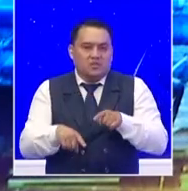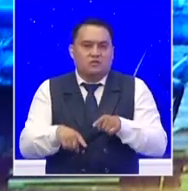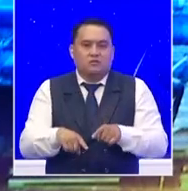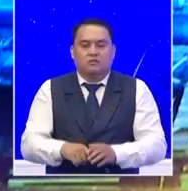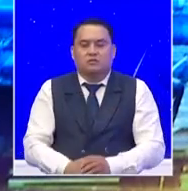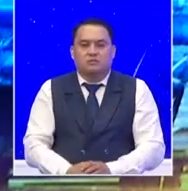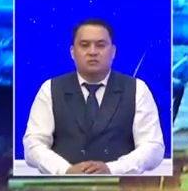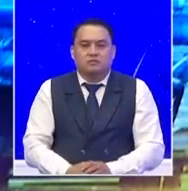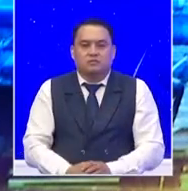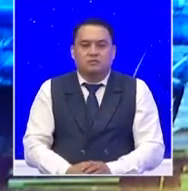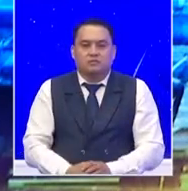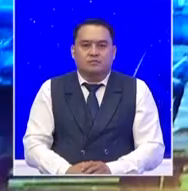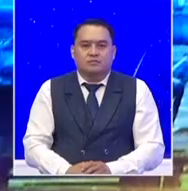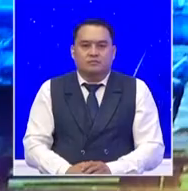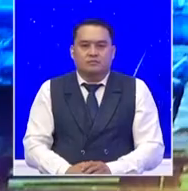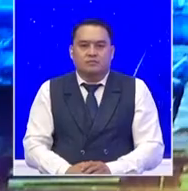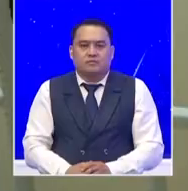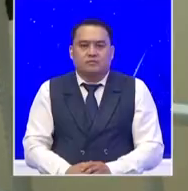счет, рассказывает Антон Хатиновский.